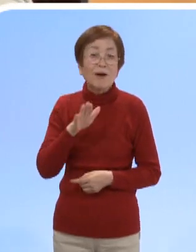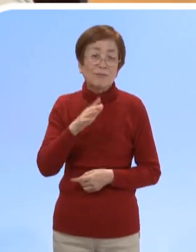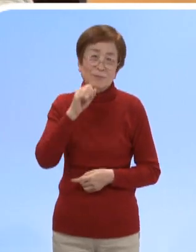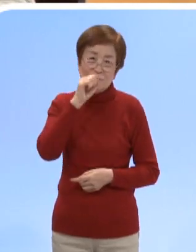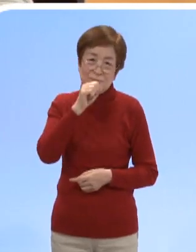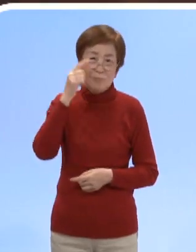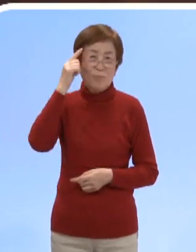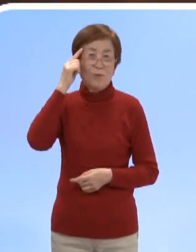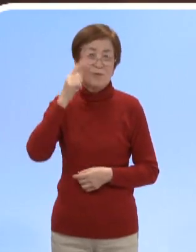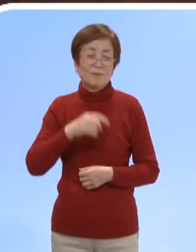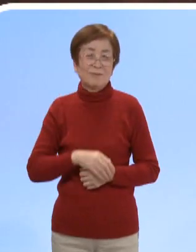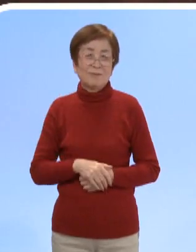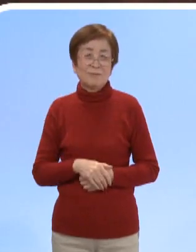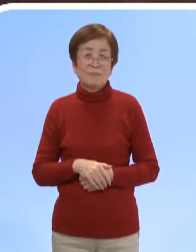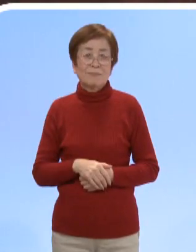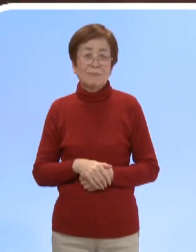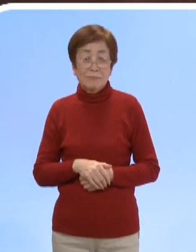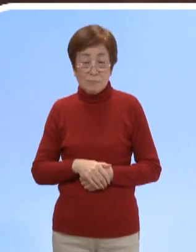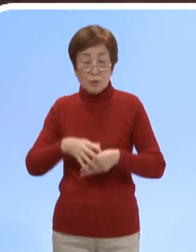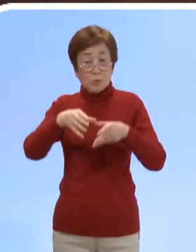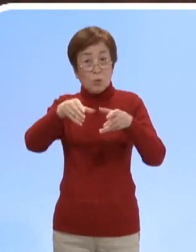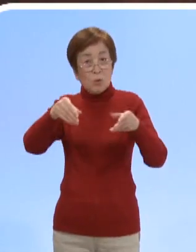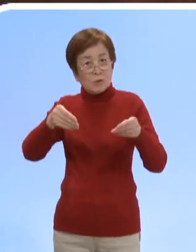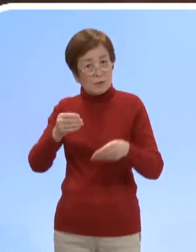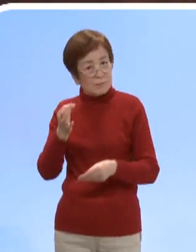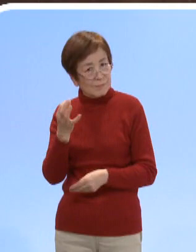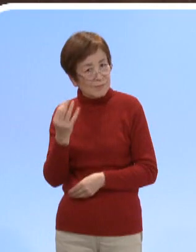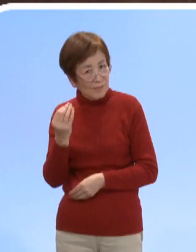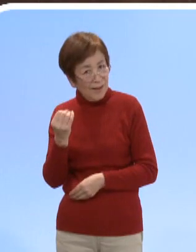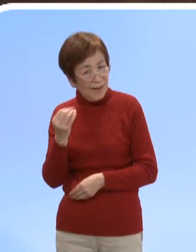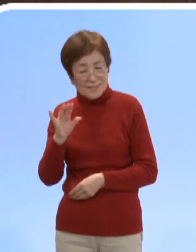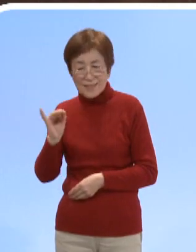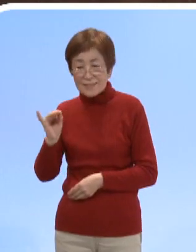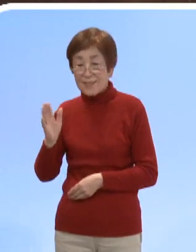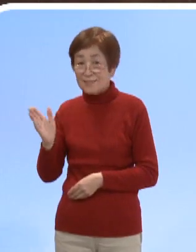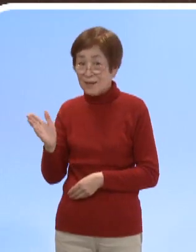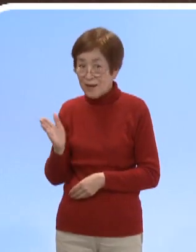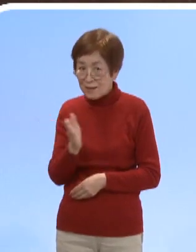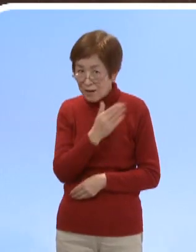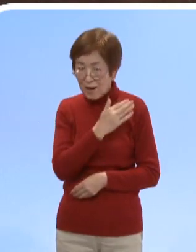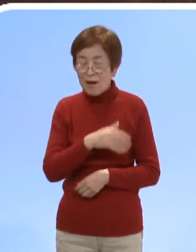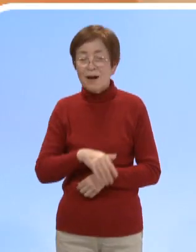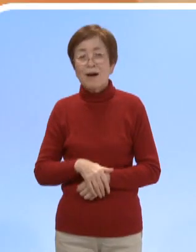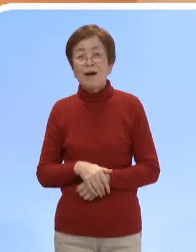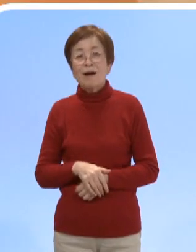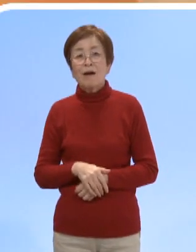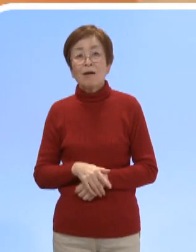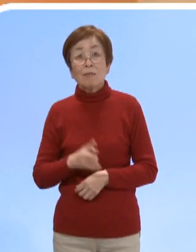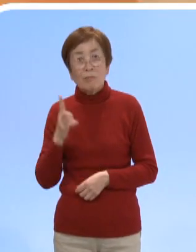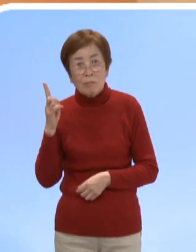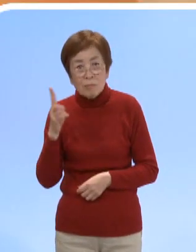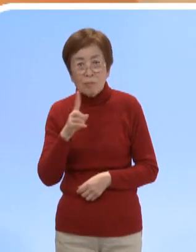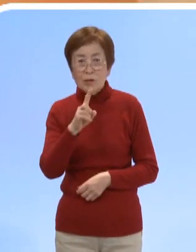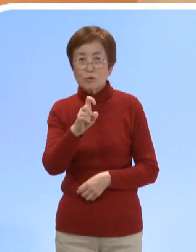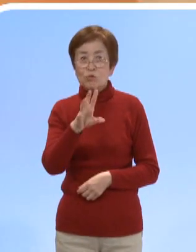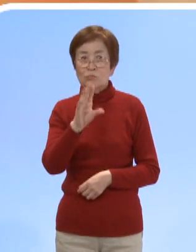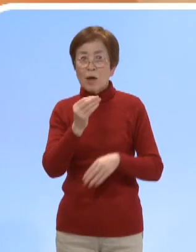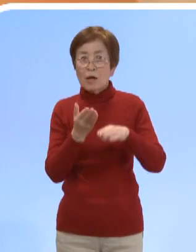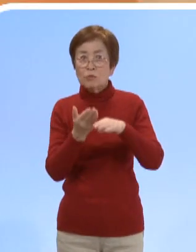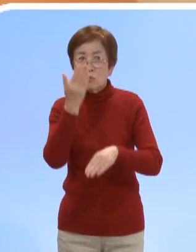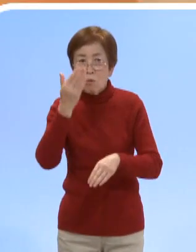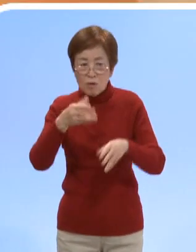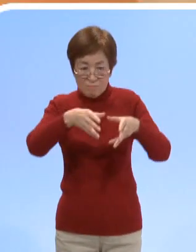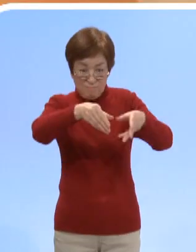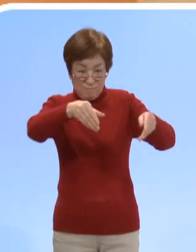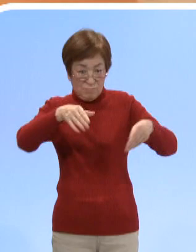ところだと思います。 陶器のお値段は1000円台で買えるものから10万円を超える